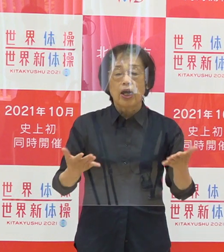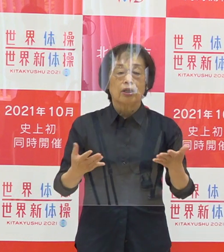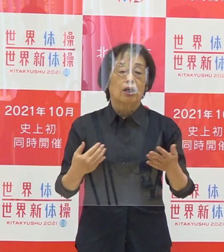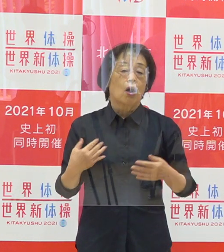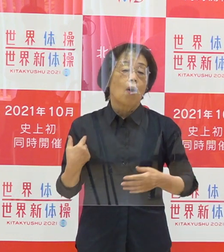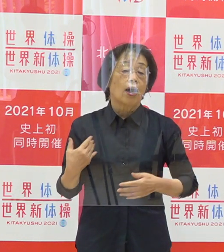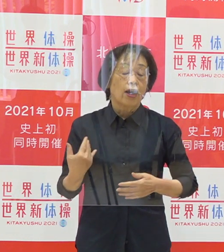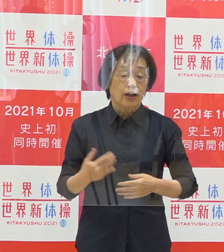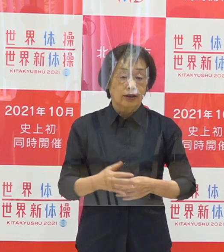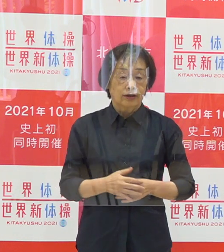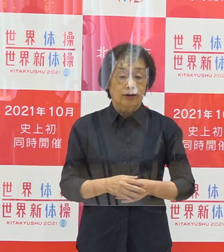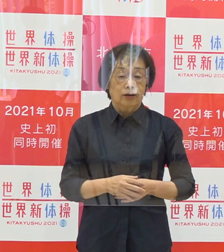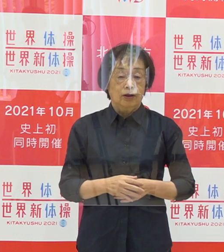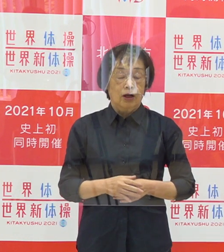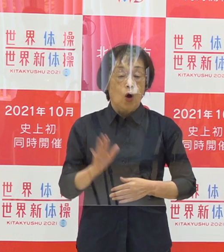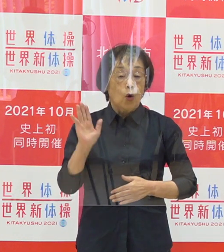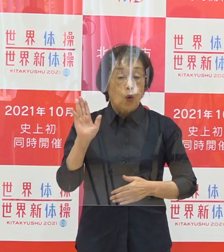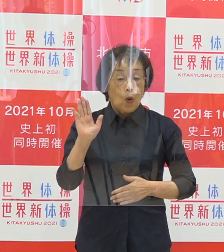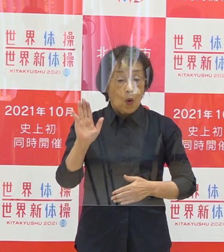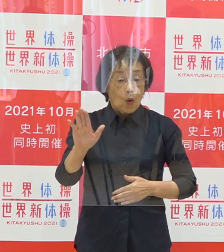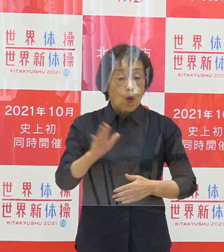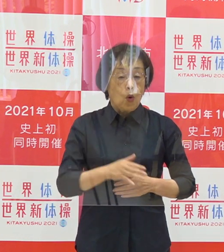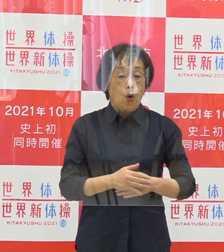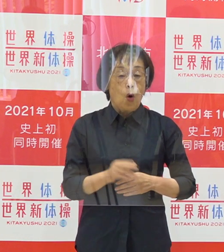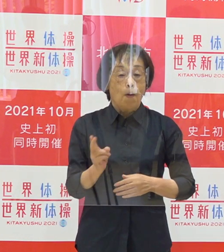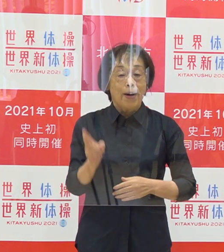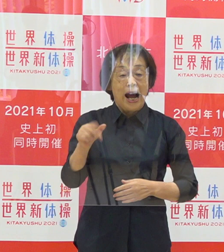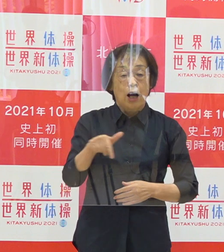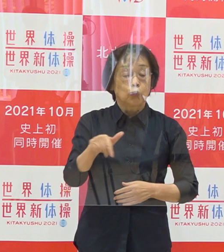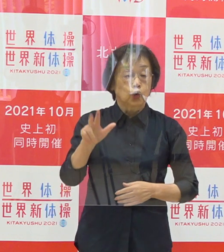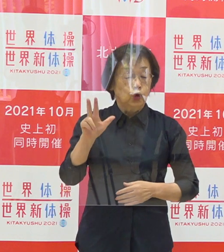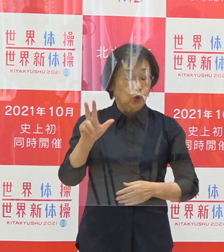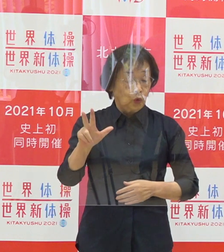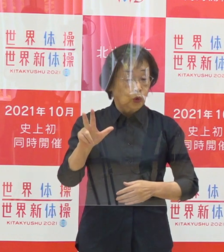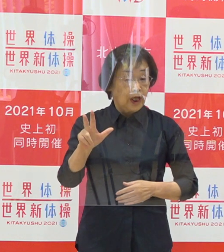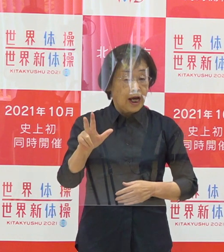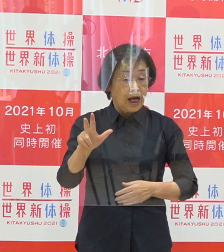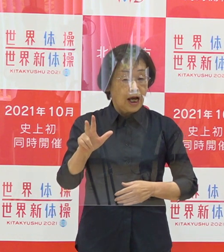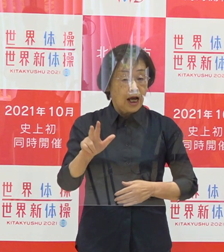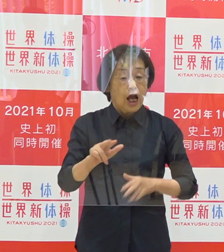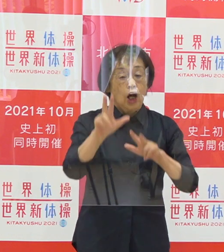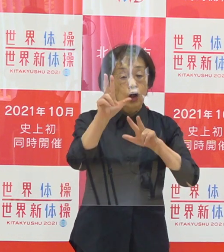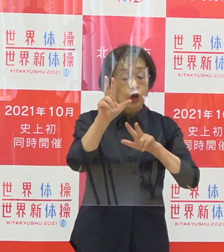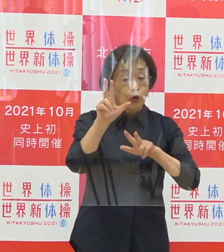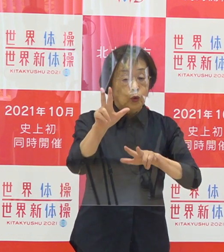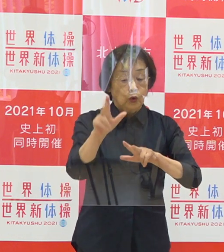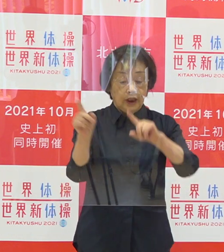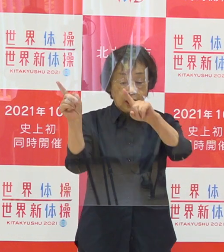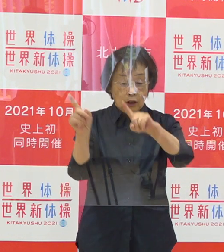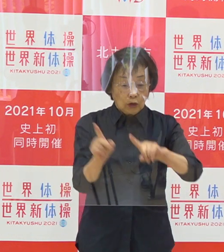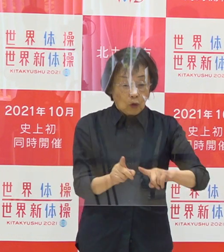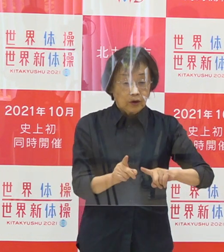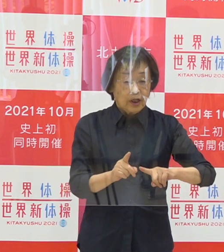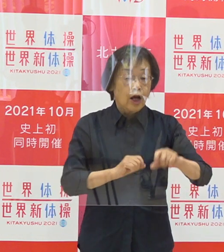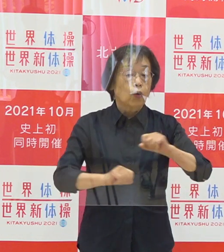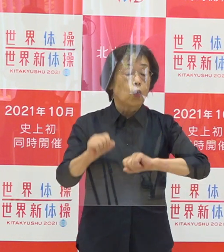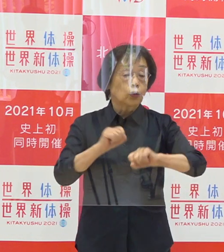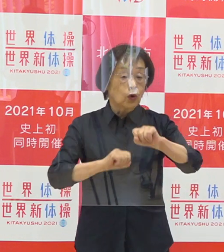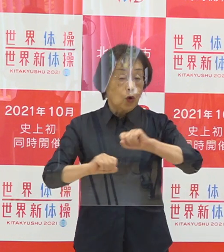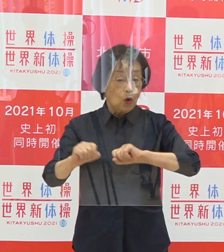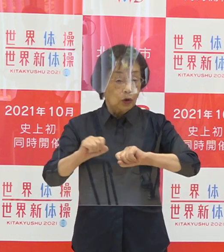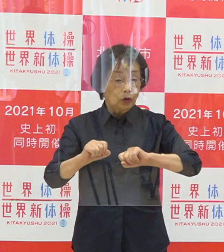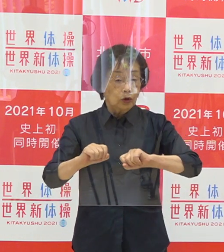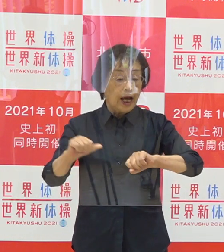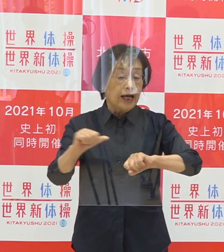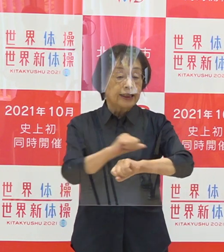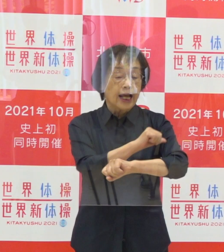ね。行動は、バブルで定められたルールに沿って行動していたというふうに選手団の方